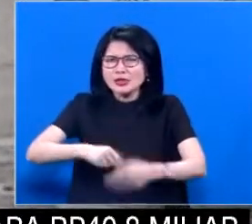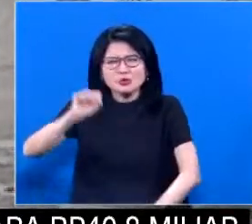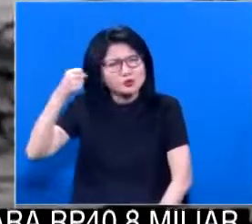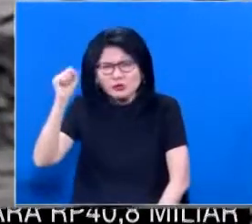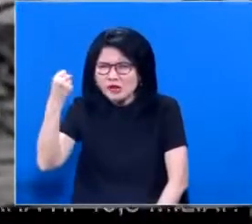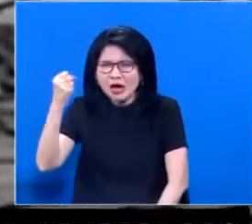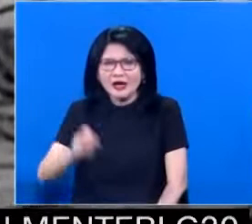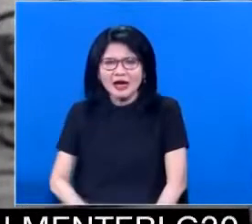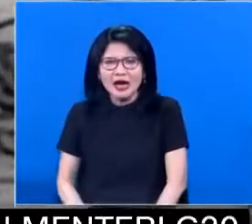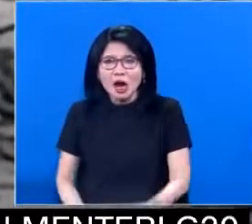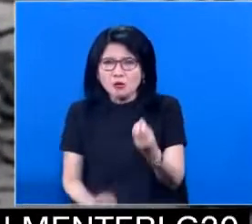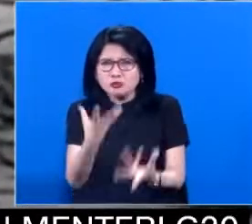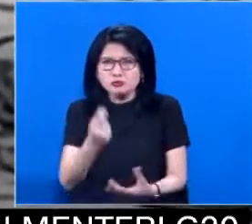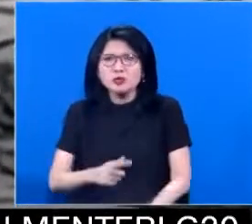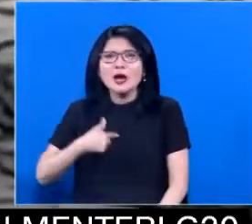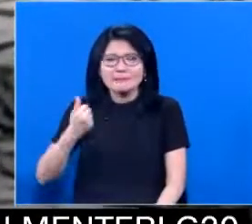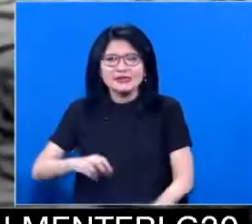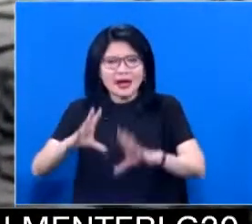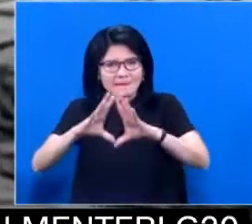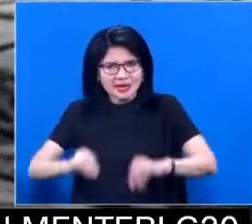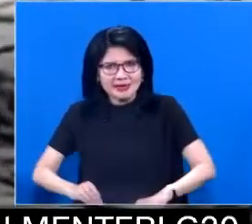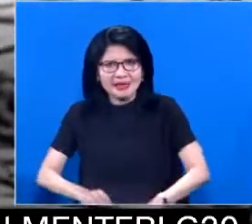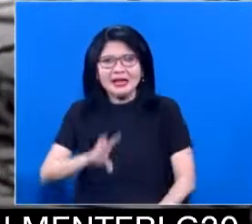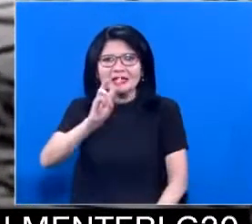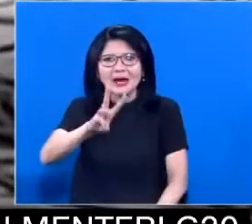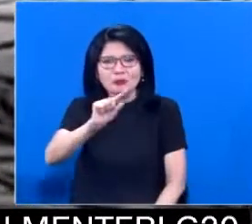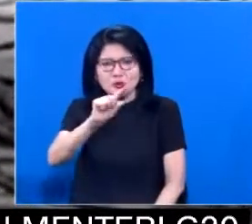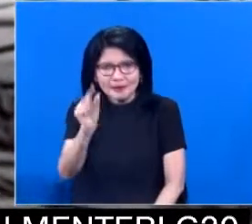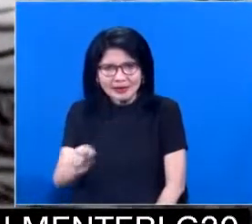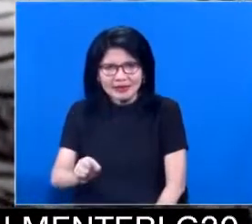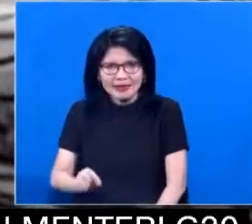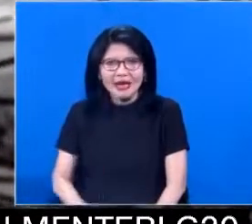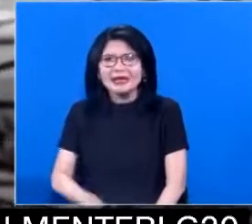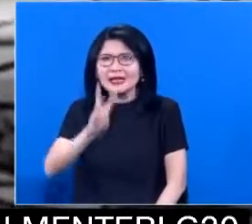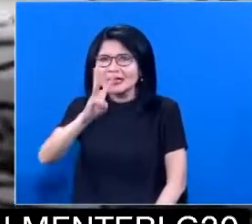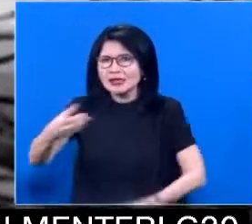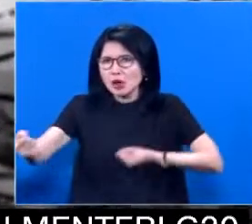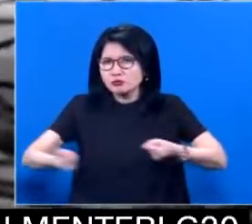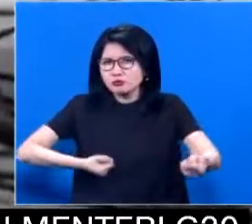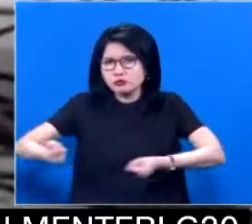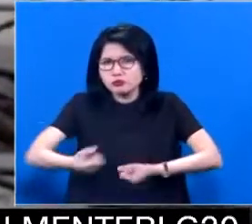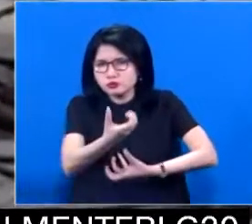kendala. Api akhirnya berhasil padam setengah jam kemudian dengan mengerahkan 3 unit damkar.